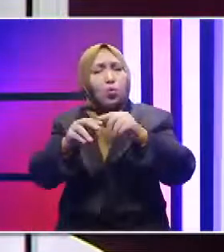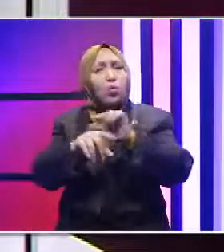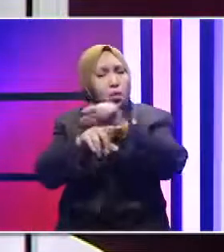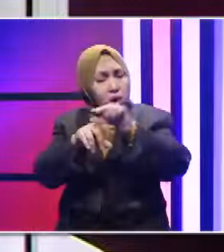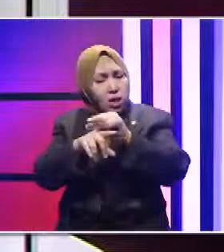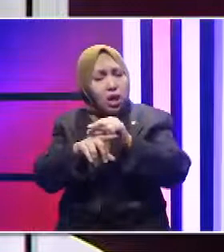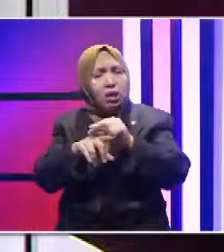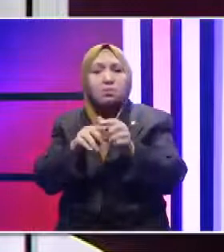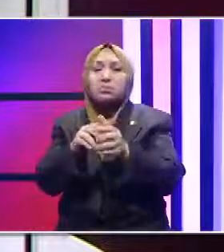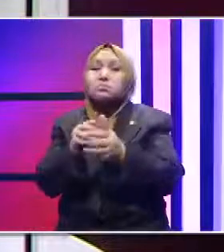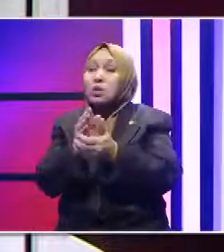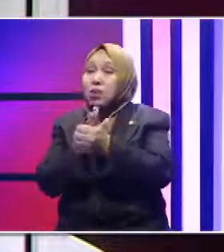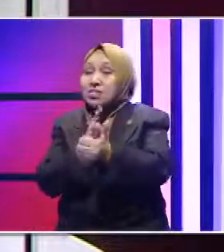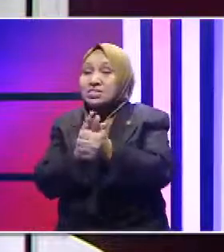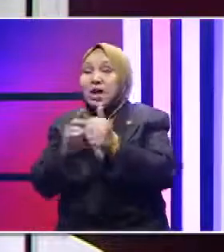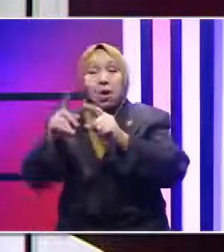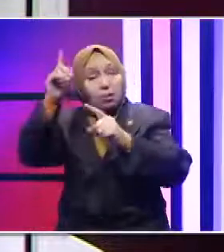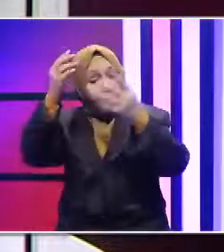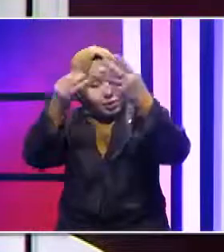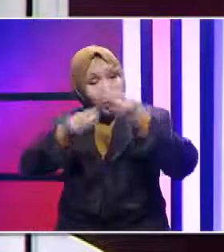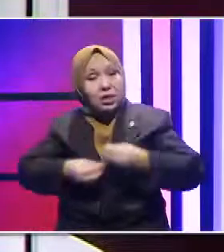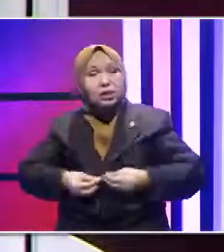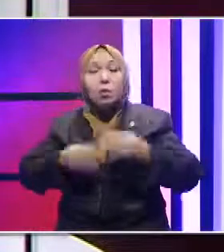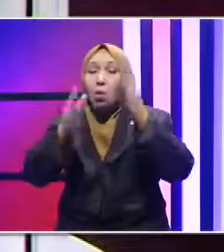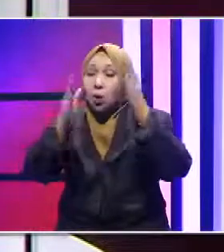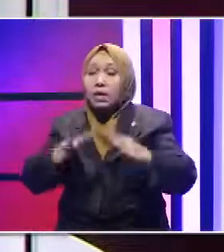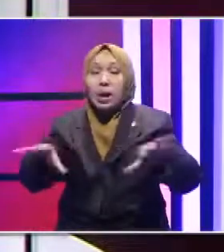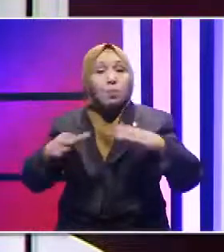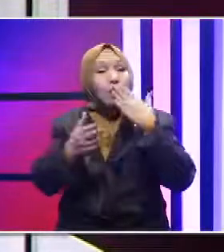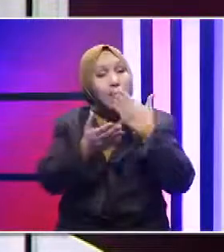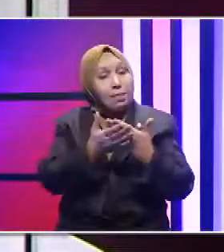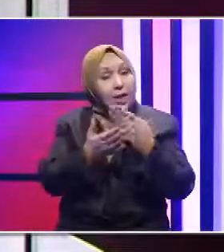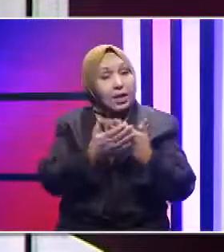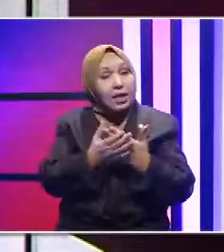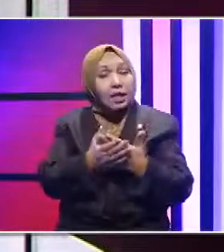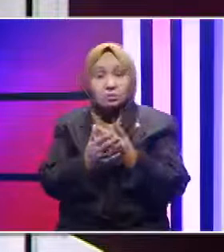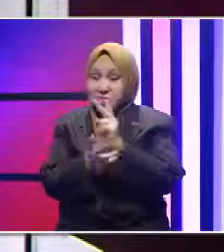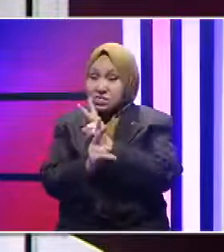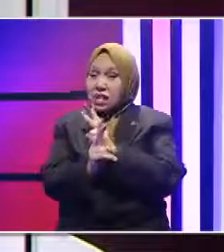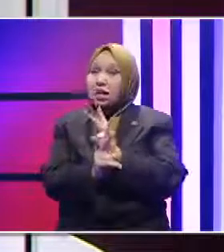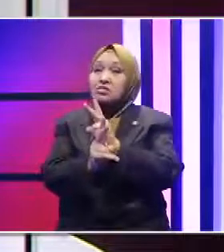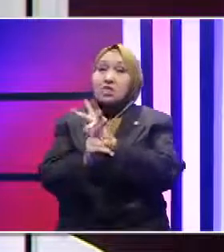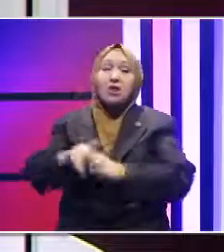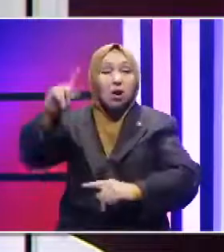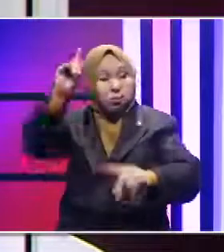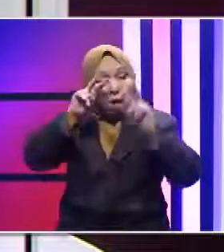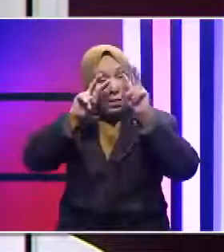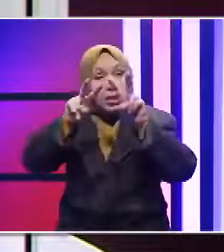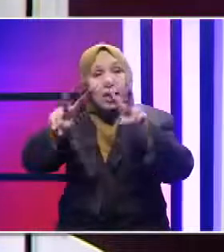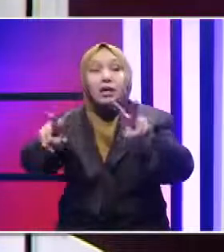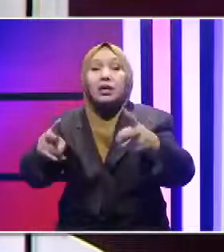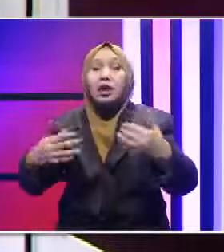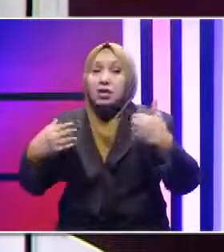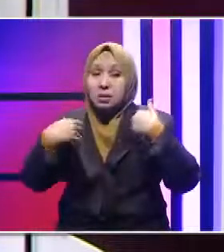buat, innal abrara lafi naim. Orang yang buat kebaikan ini berjaga-jaga, Allah melihat dia